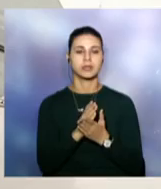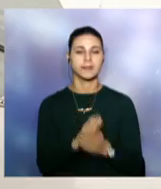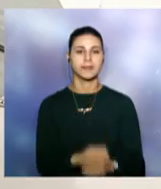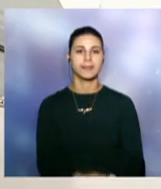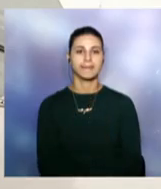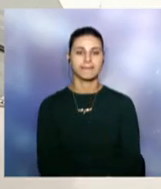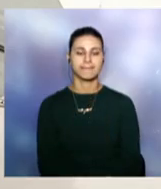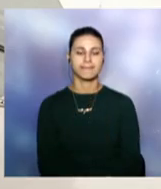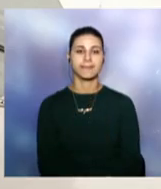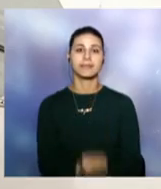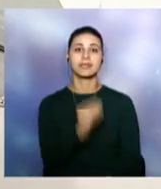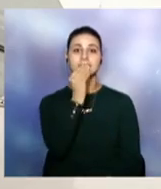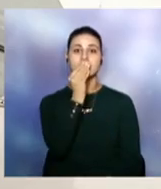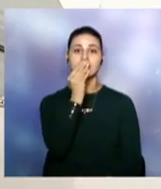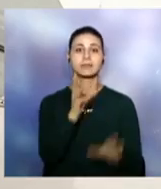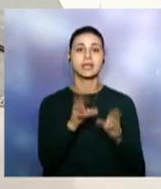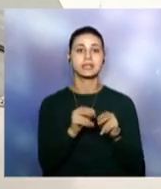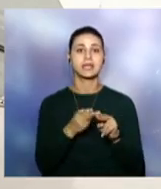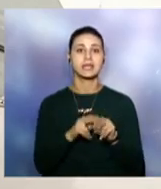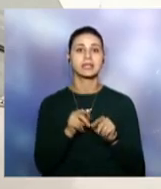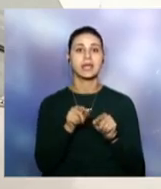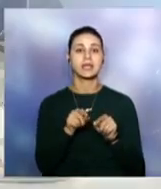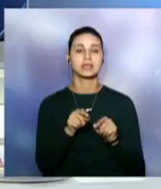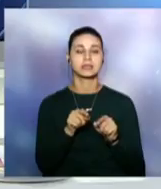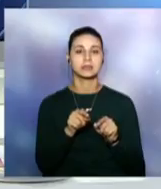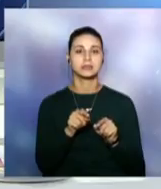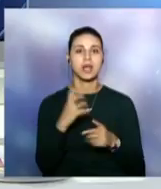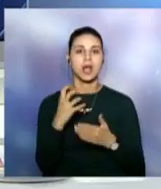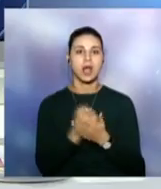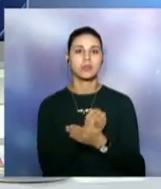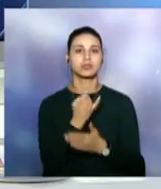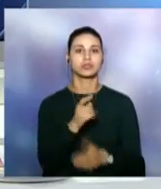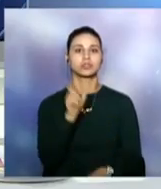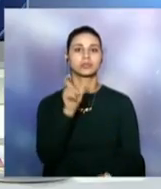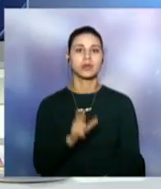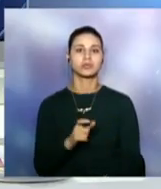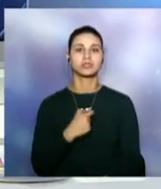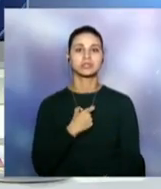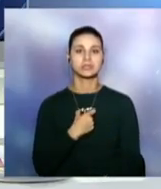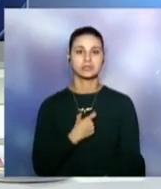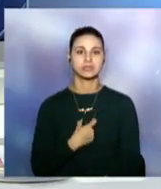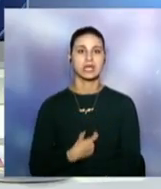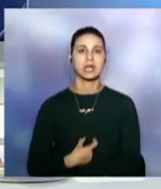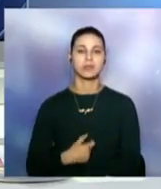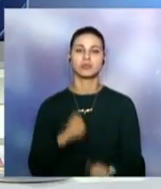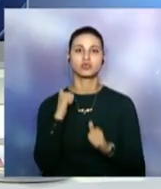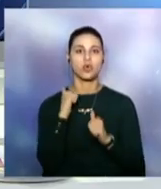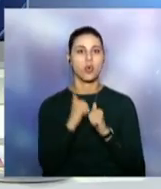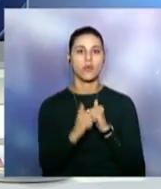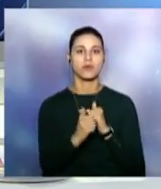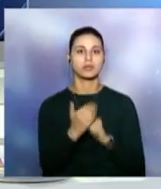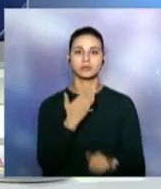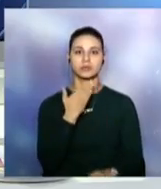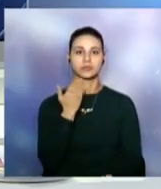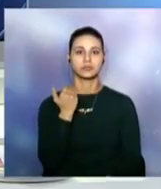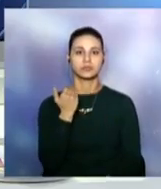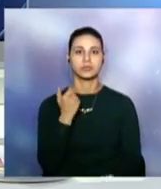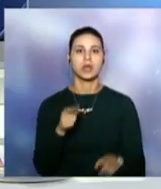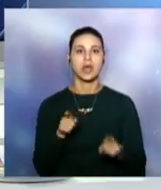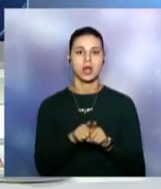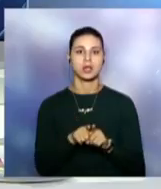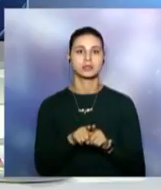ანუ საკვებთან ერთად ეს უცხო სხეული აღმოჩნდეს ბავშვის საკვაპავში. ყოველთვის არ არის